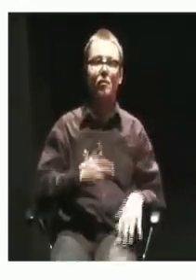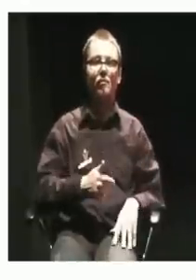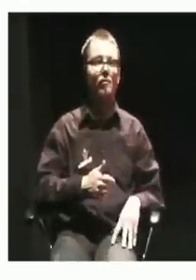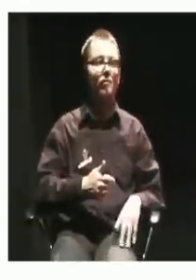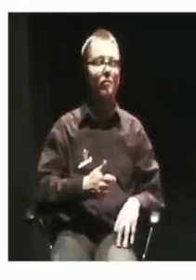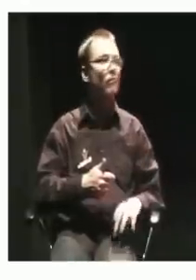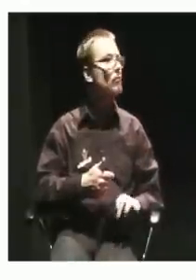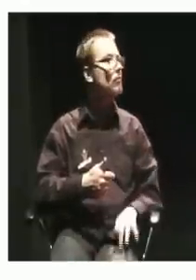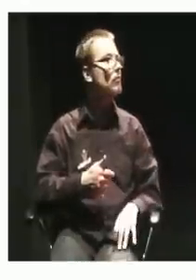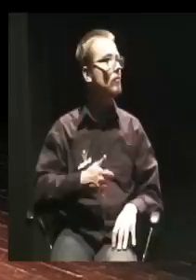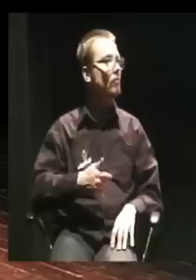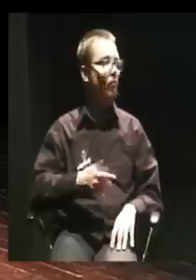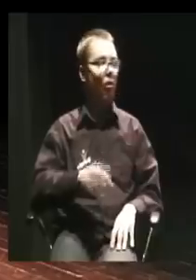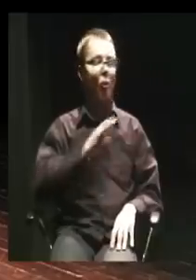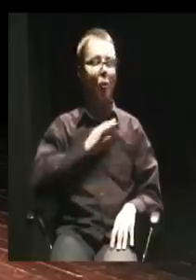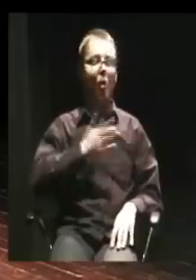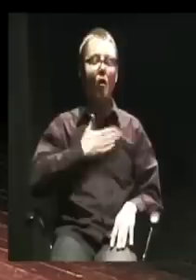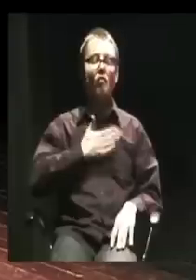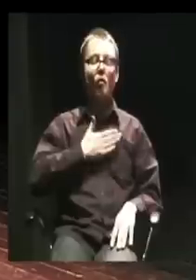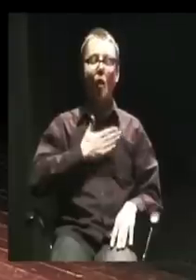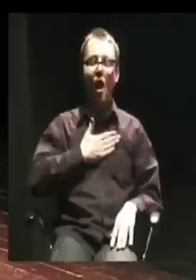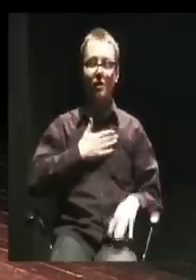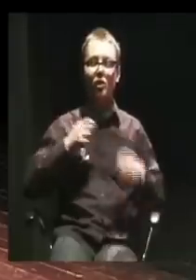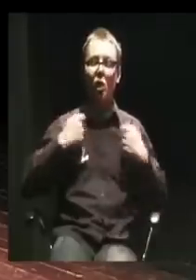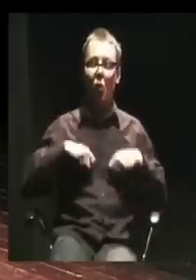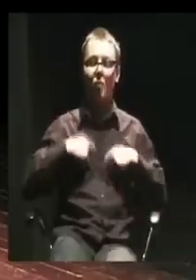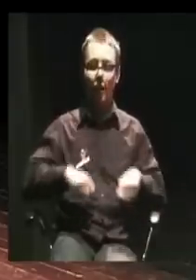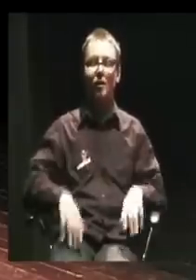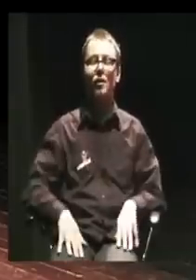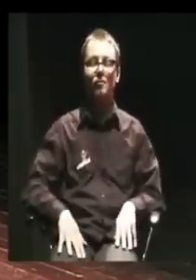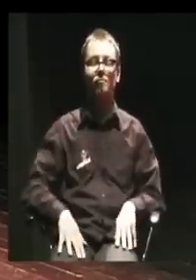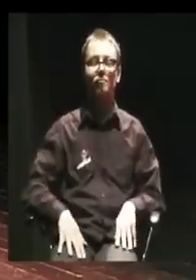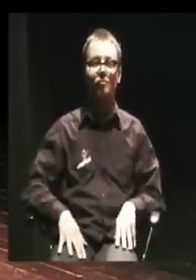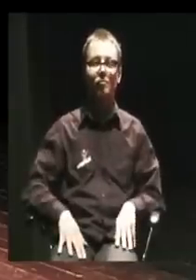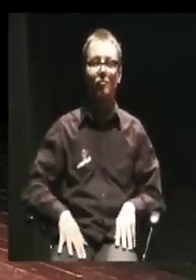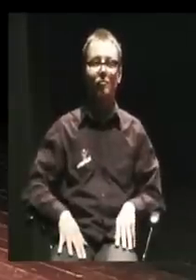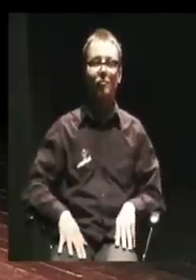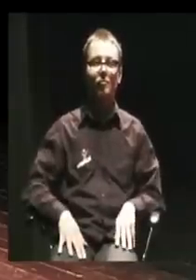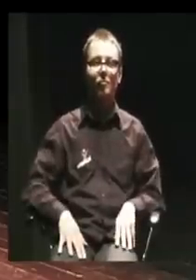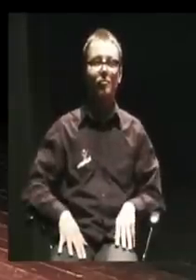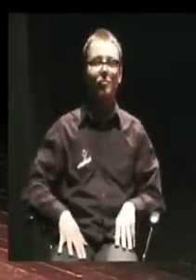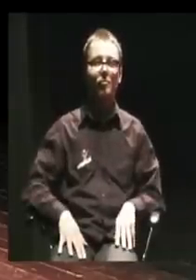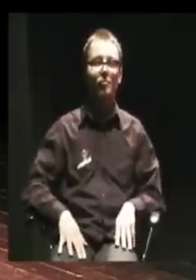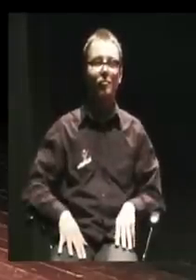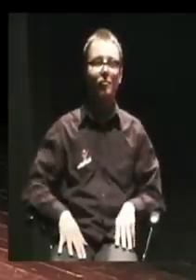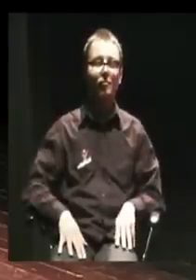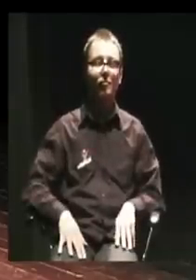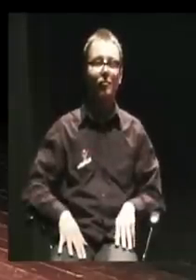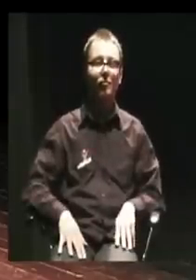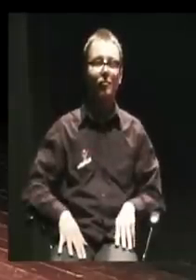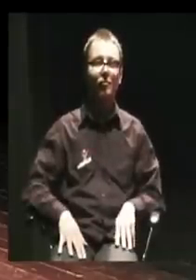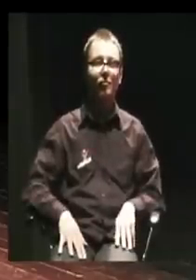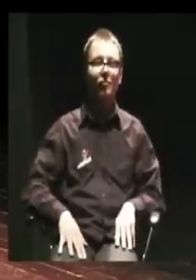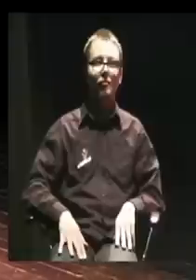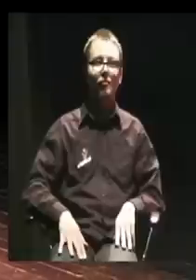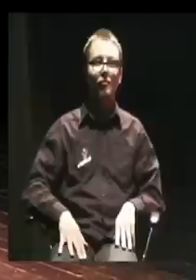H&M Limited Edition. Tak. Z drugiej strony był napis Fernando razem z Madonną i H&M dziękują polskim władzom za